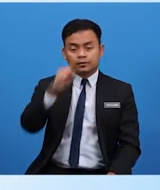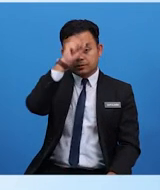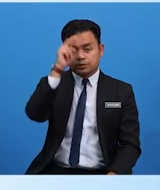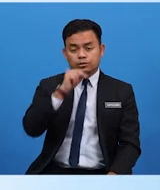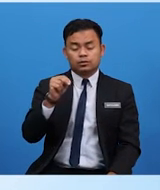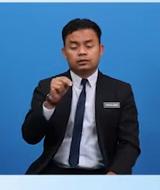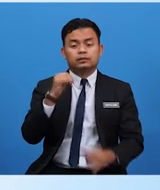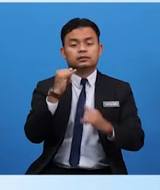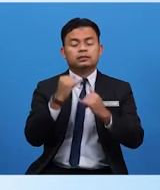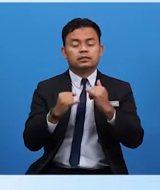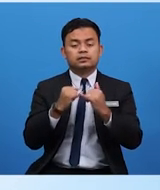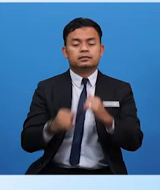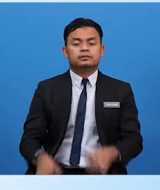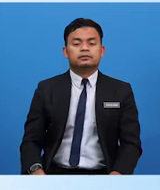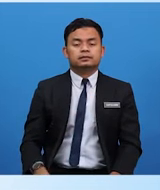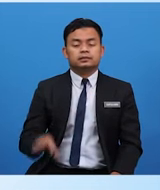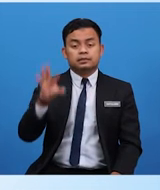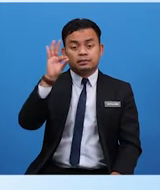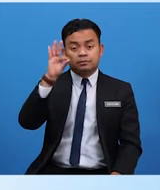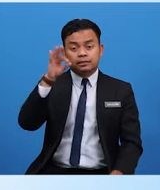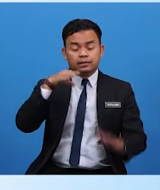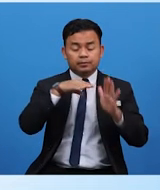soalan terakhir ilah